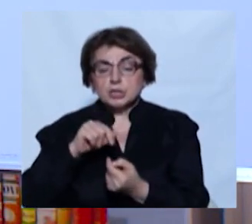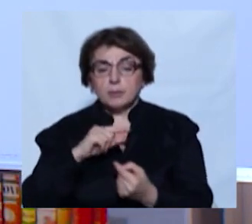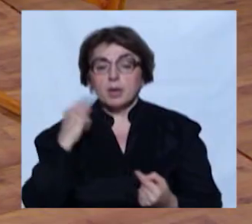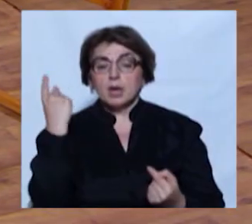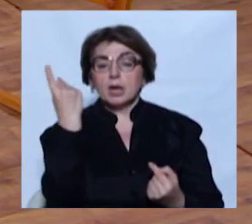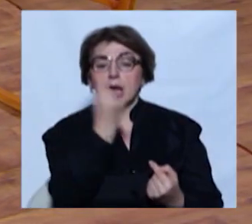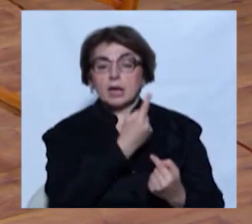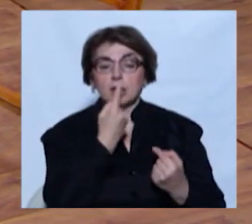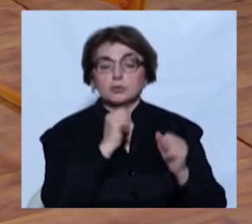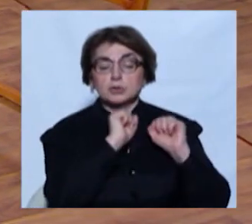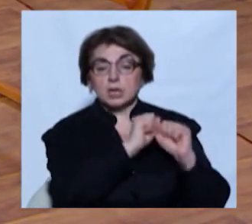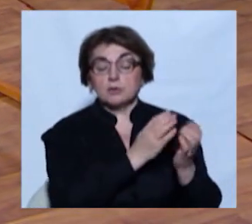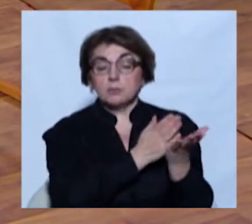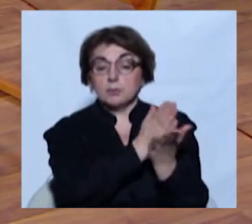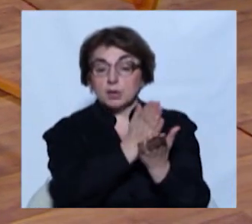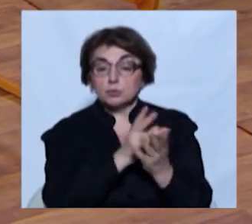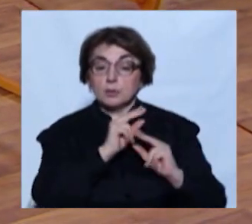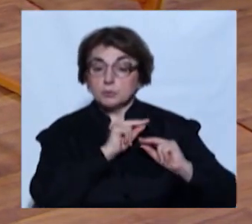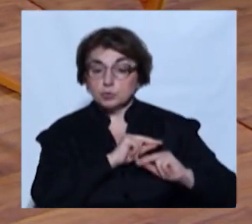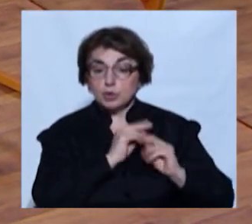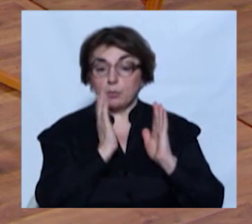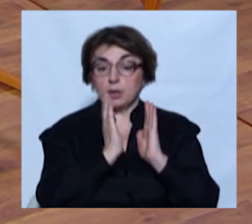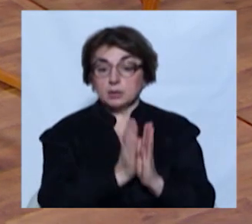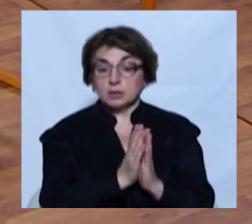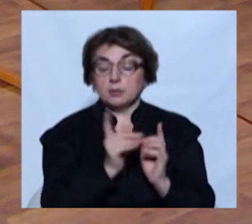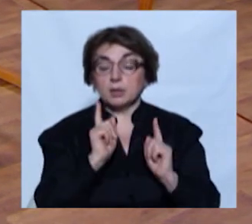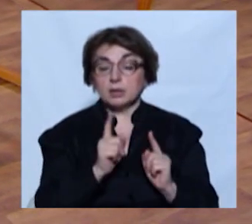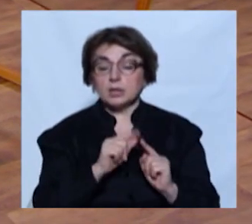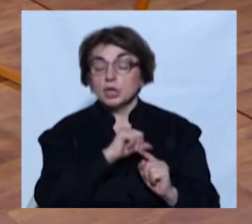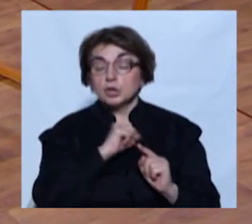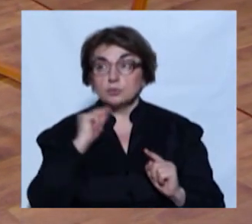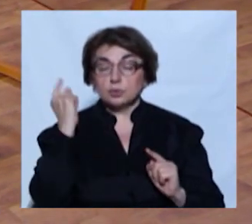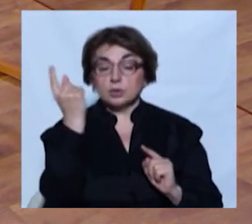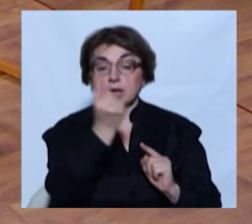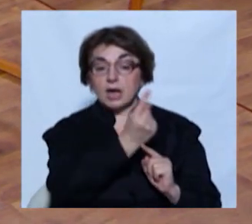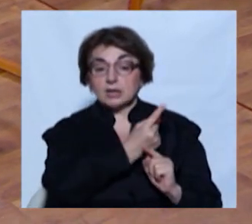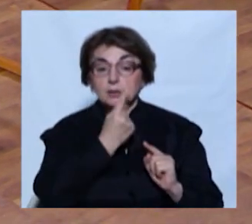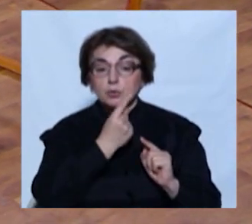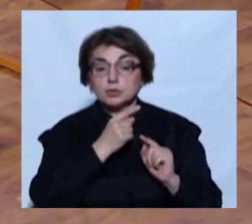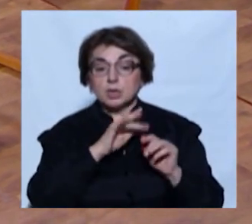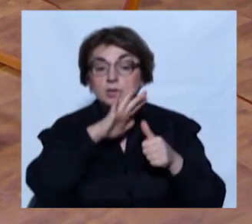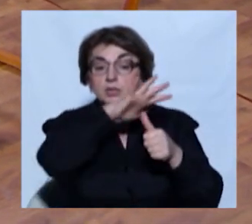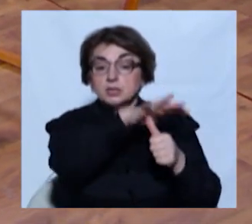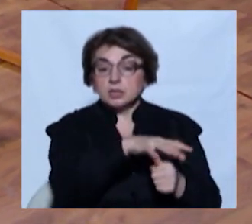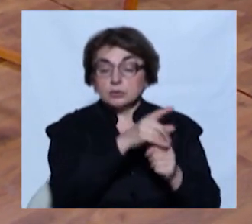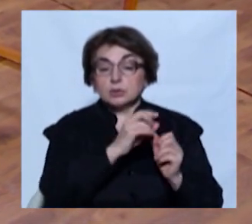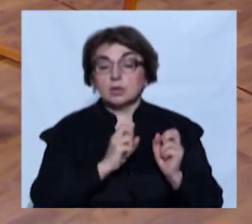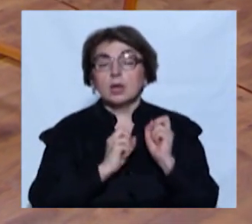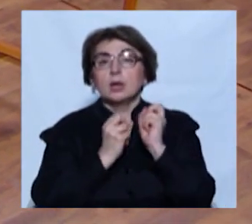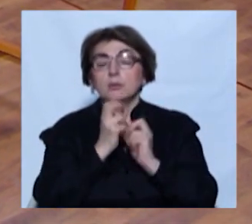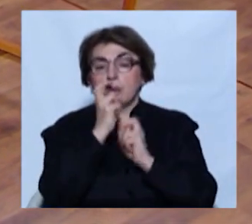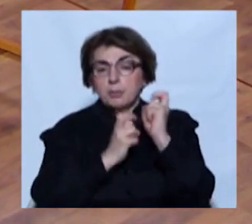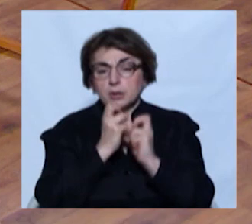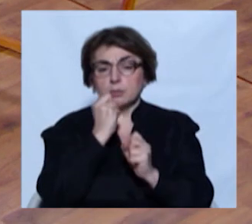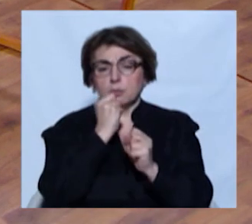გარემოს დაცვით მიმართულებაზე იმუშავებენ, რაც გარემოზე ზემოქმედებაზე შეამცირებს გამოფრქვევებს,